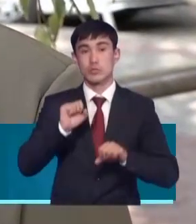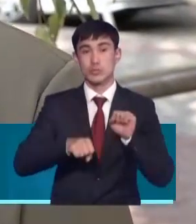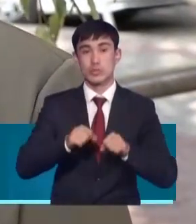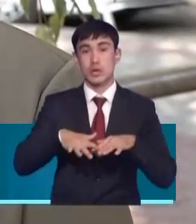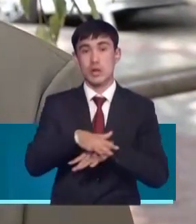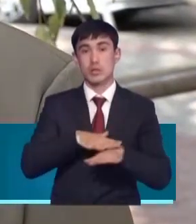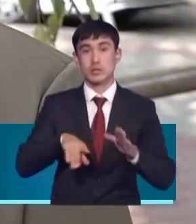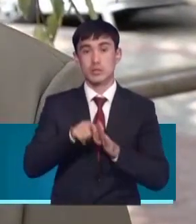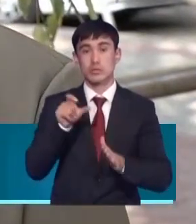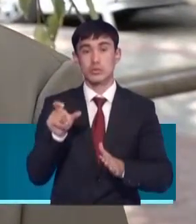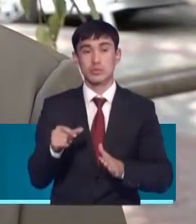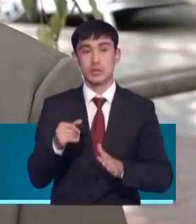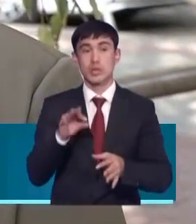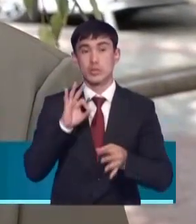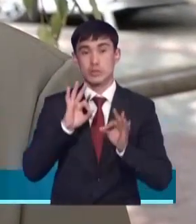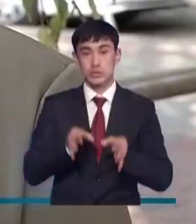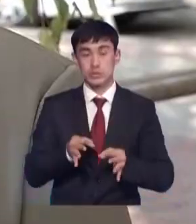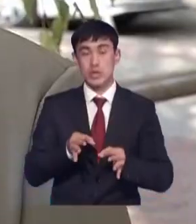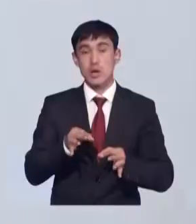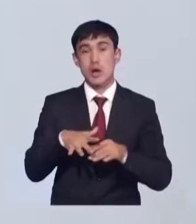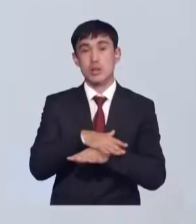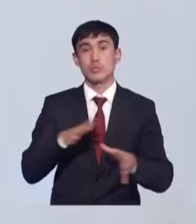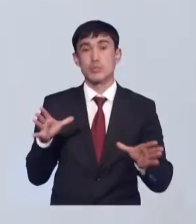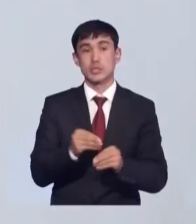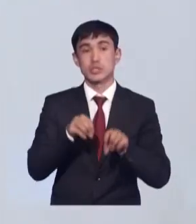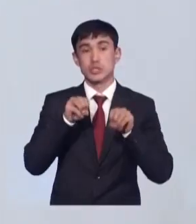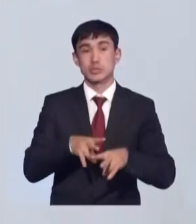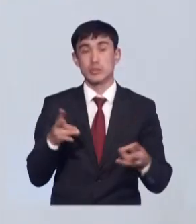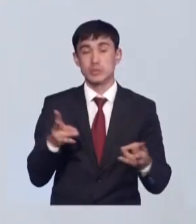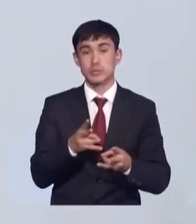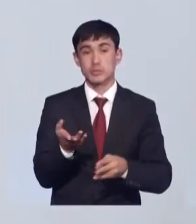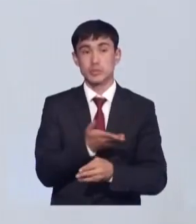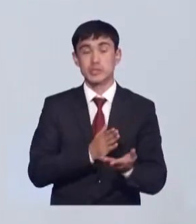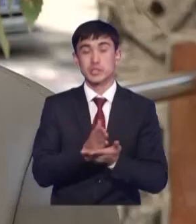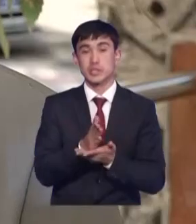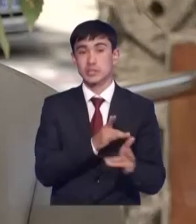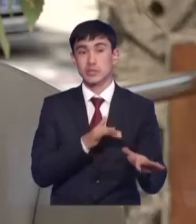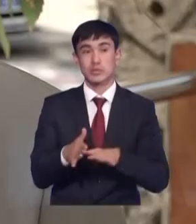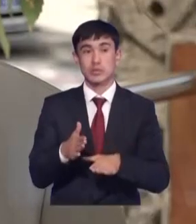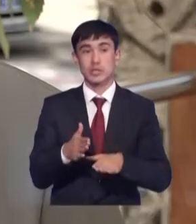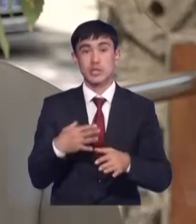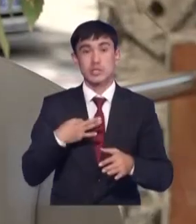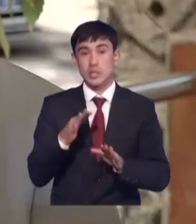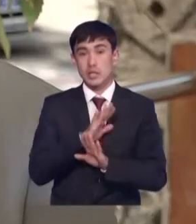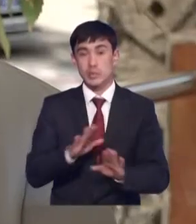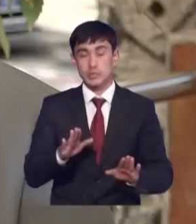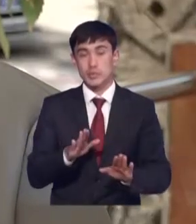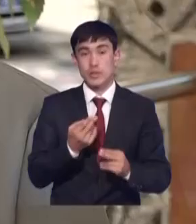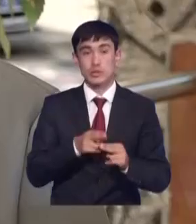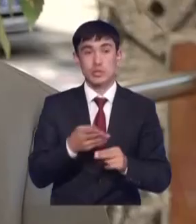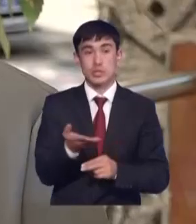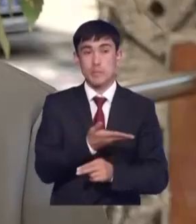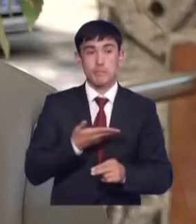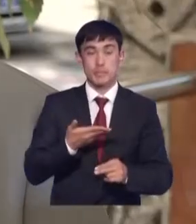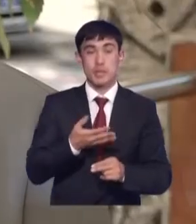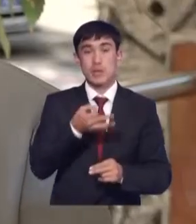отыр. Бұл әрине дұрыс. Халық болып бірлесе шешім қабылдаймыз. Біз саяси науқанға бейжей қайрамаймыз. Сондықтан мен де